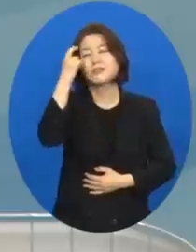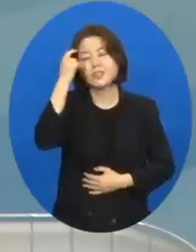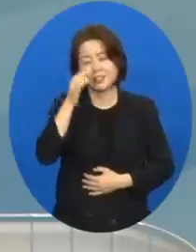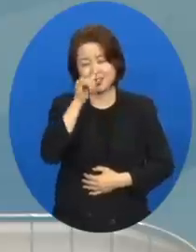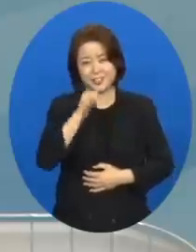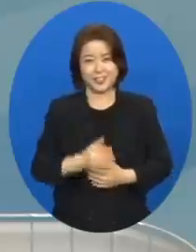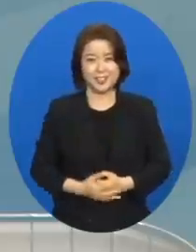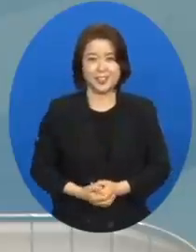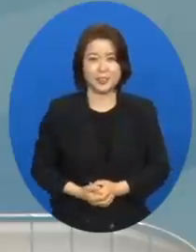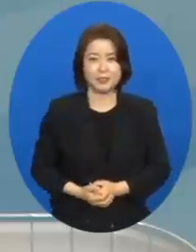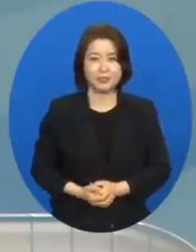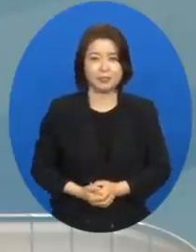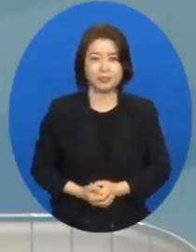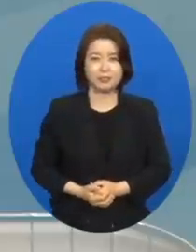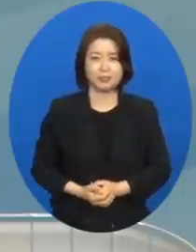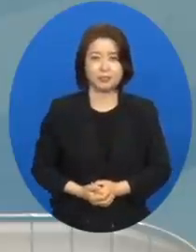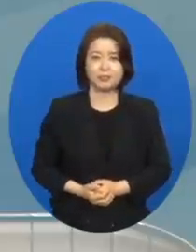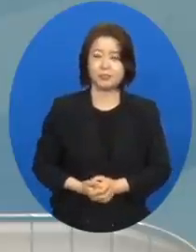했었는데